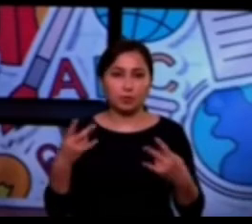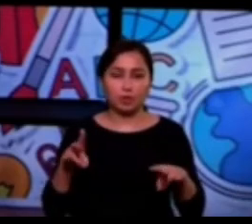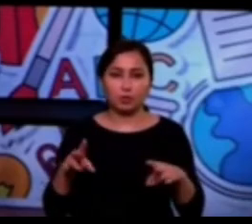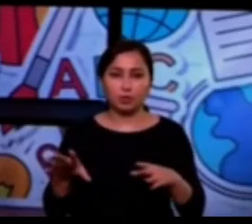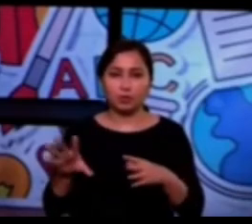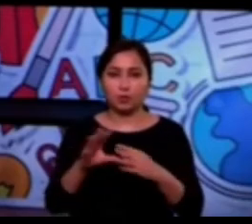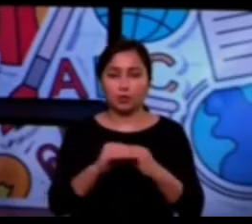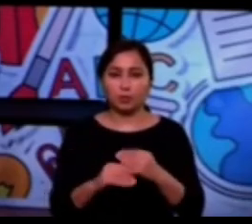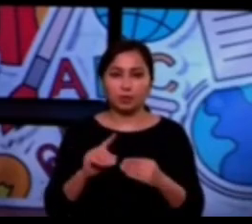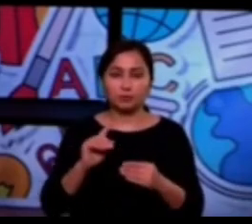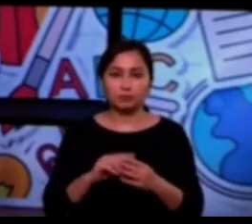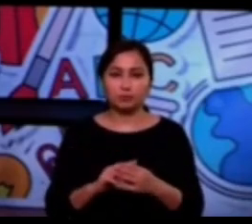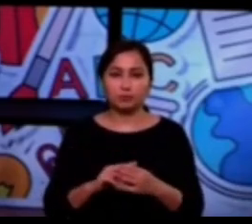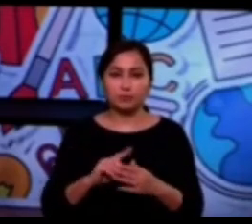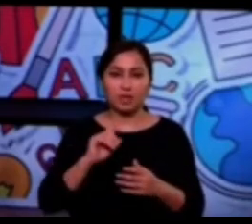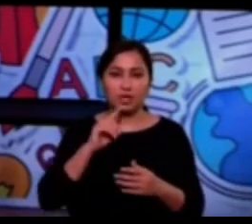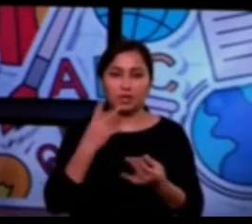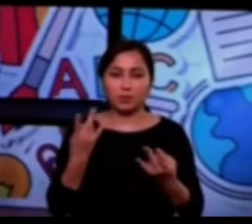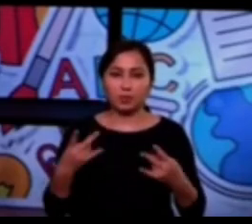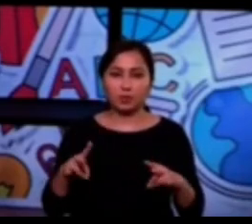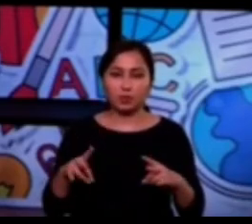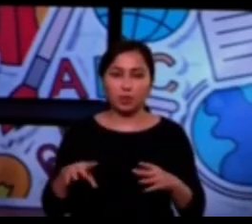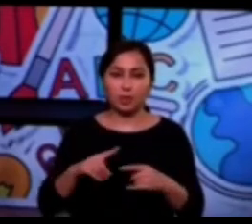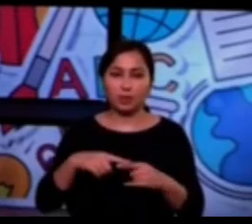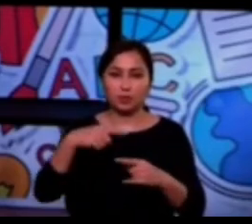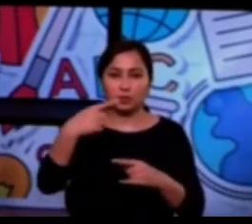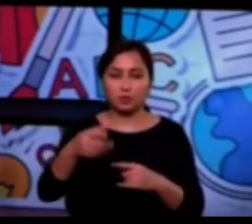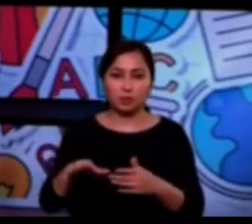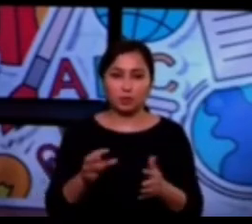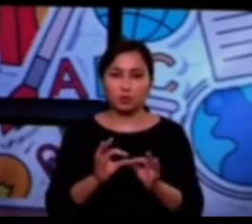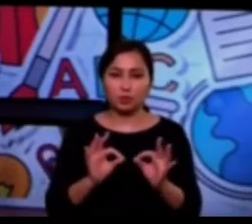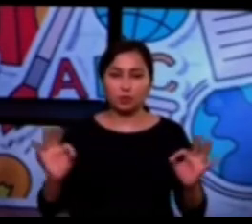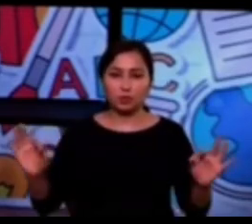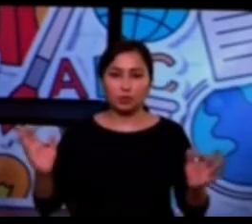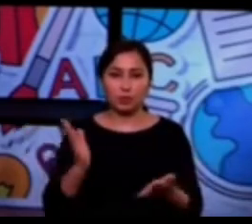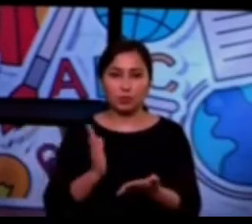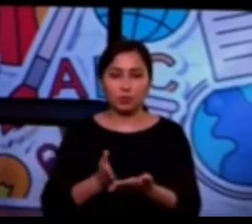коем случае не расстраивайтесь. В следующий раз у вас все получится.